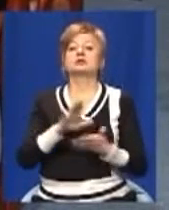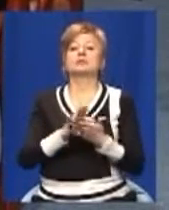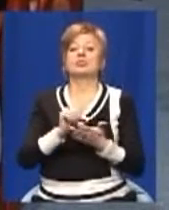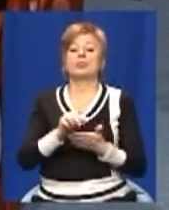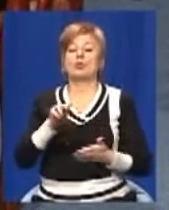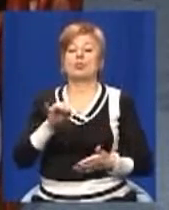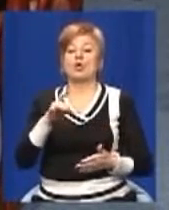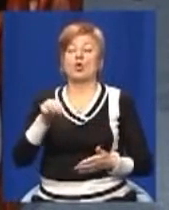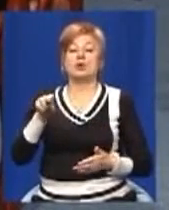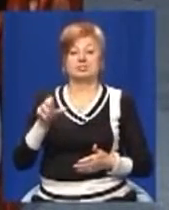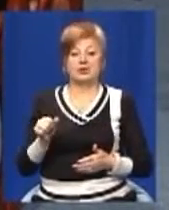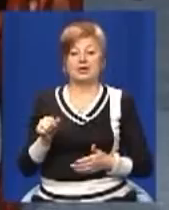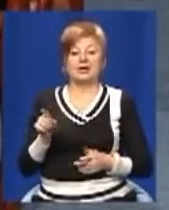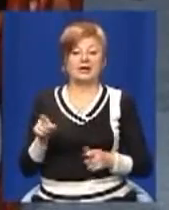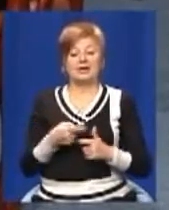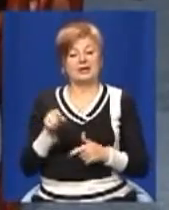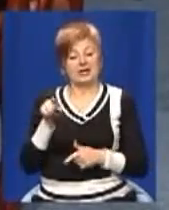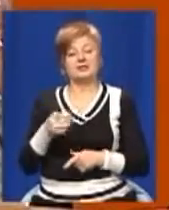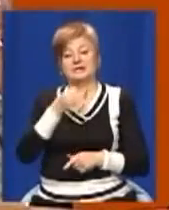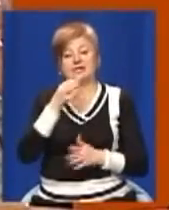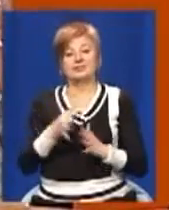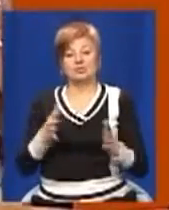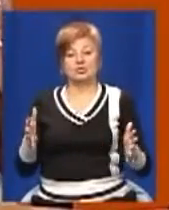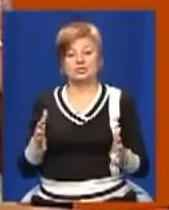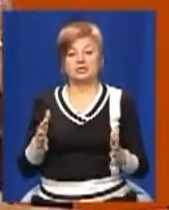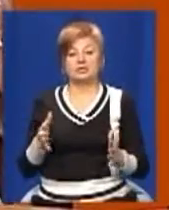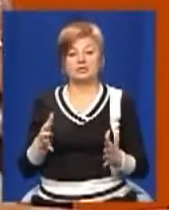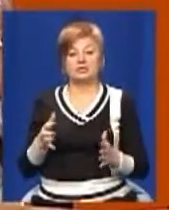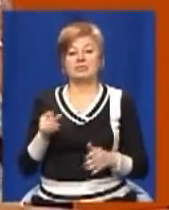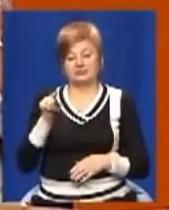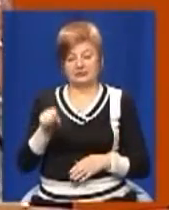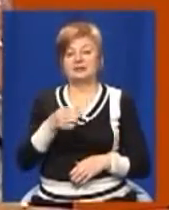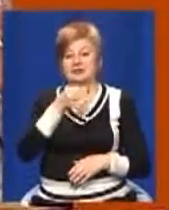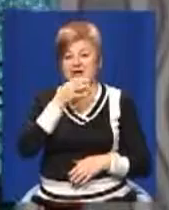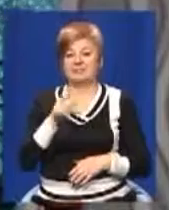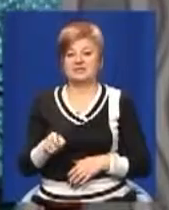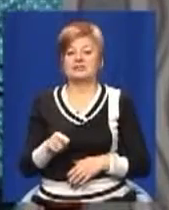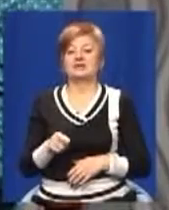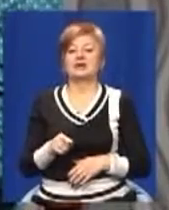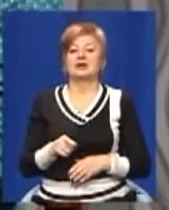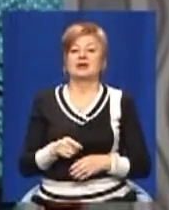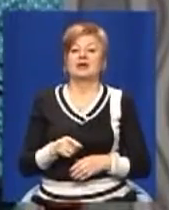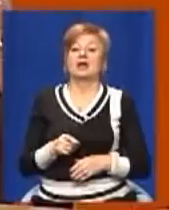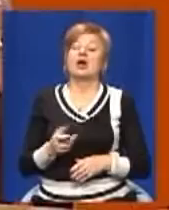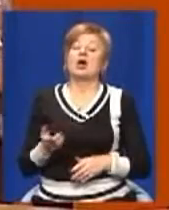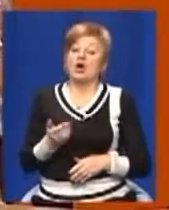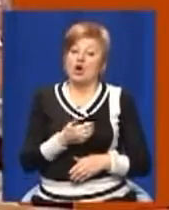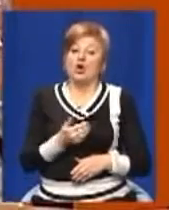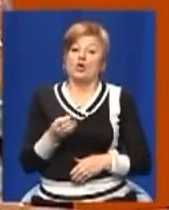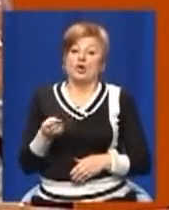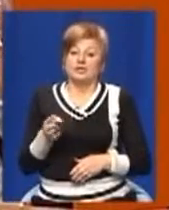там, чи ти хочеш вже на цьому цуцику замислився? На цьому. Хоча